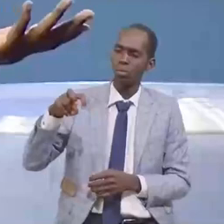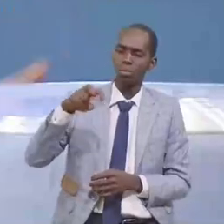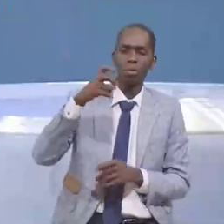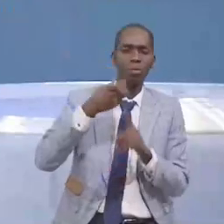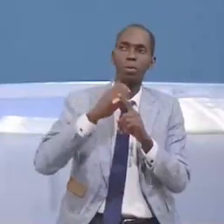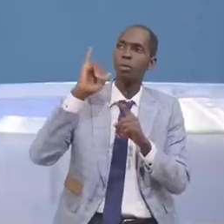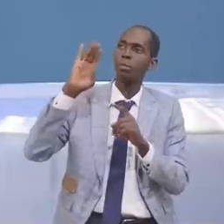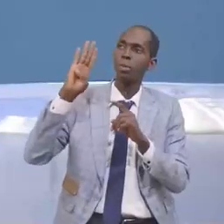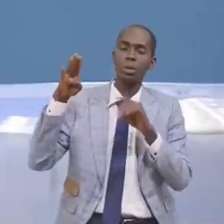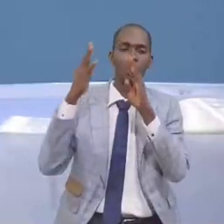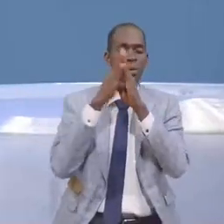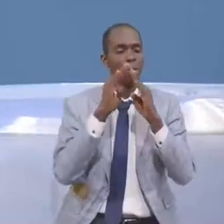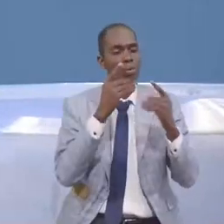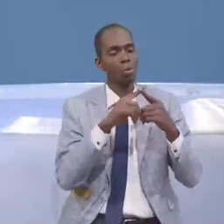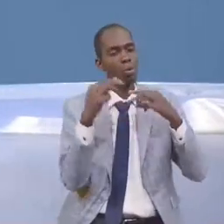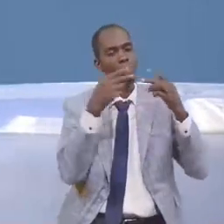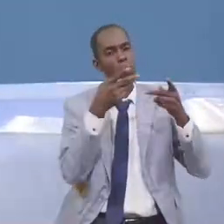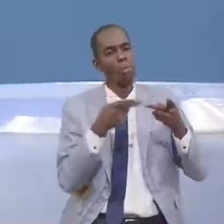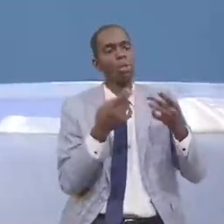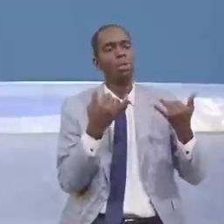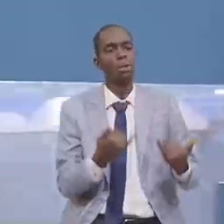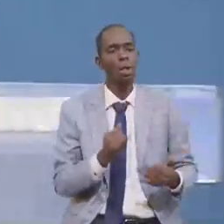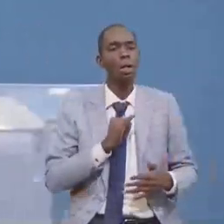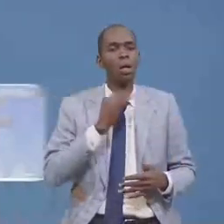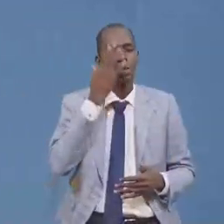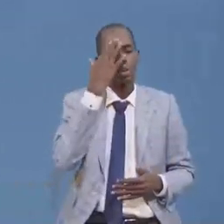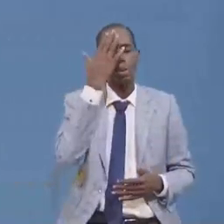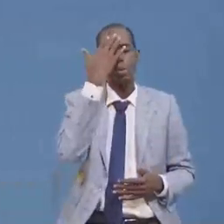le voyage que j'ai effectué, maintenant je sais pourquoi.